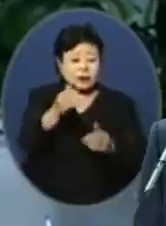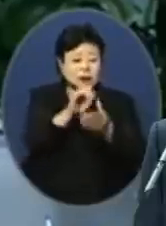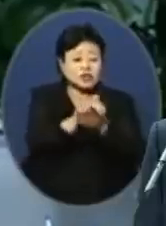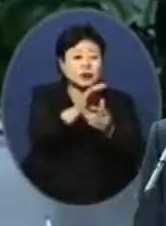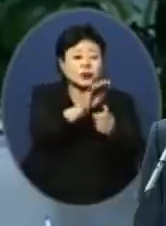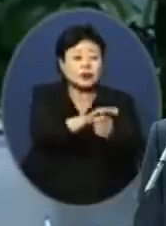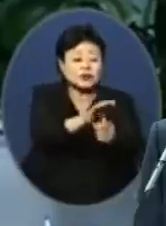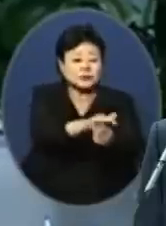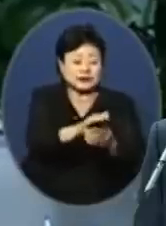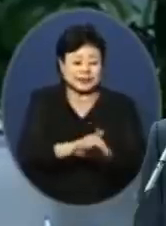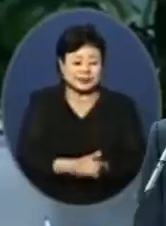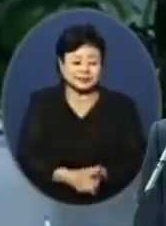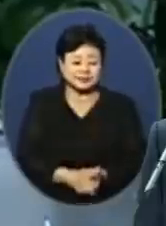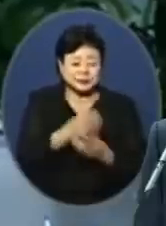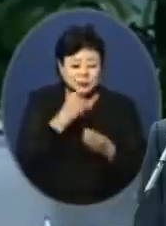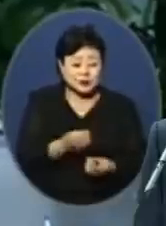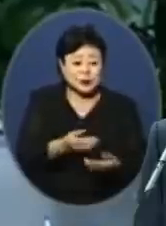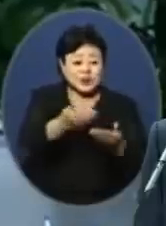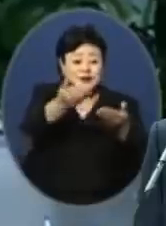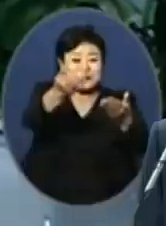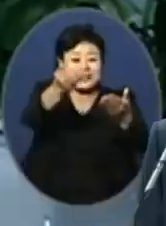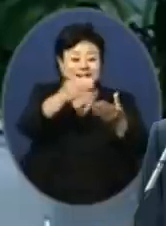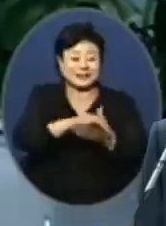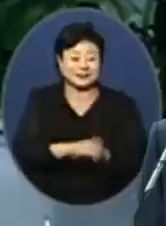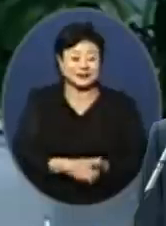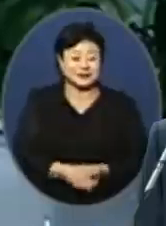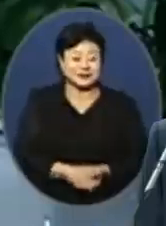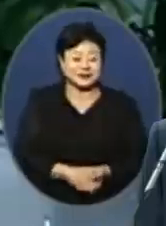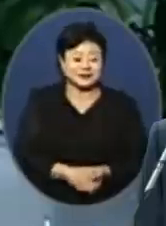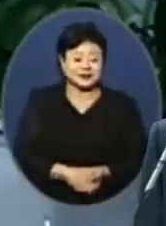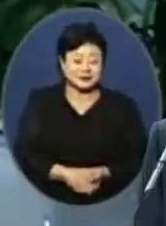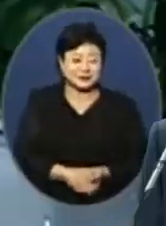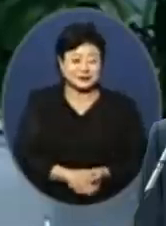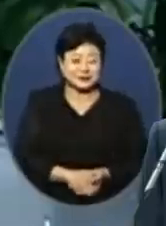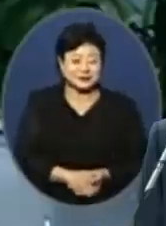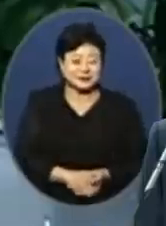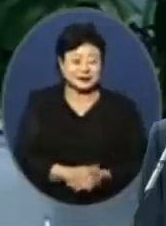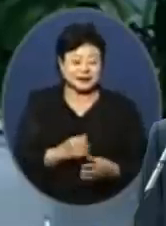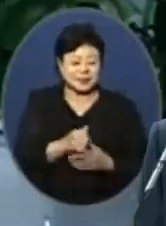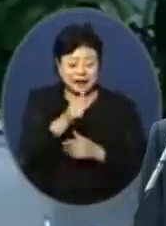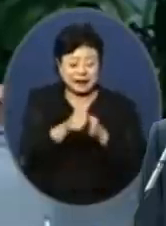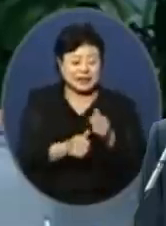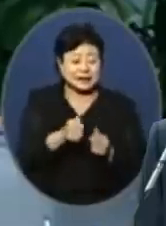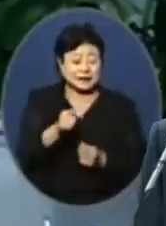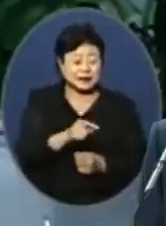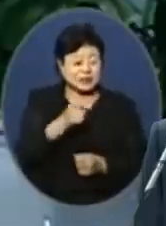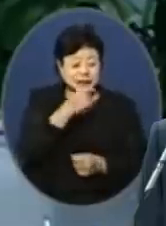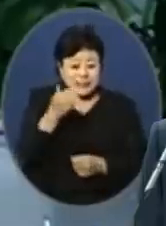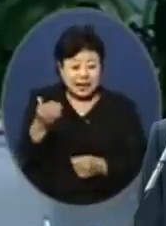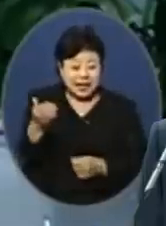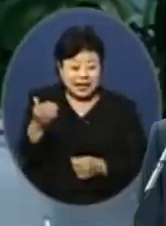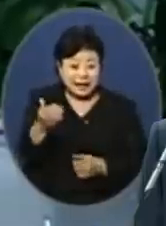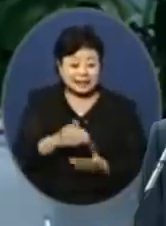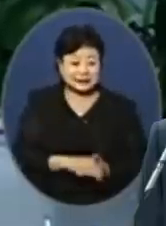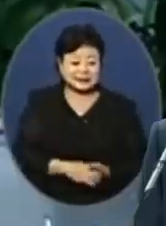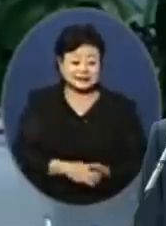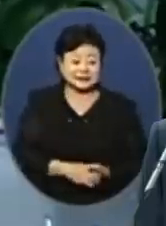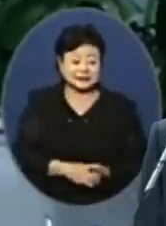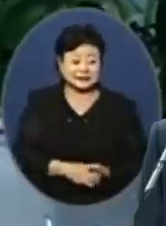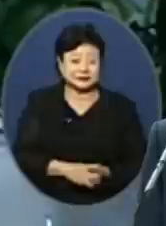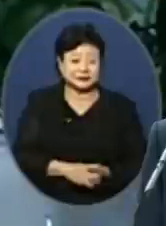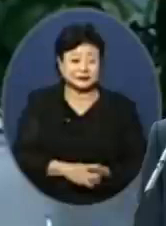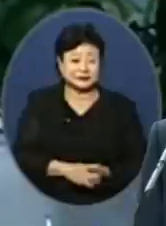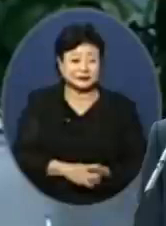기도를 받으시고 축복해 주셔서 고쳐주시는 것입니다. 그러므로 하나님이 어디 계시냐?